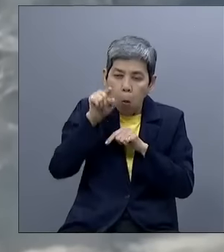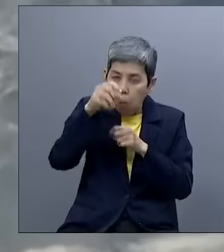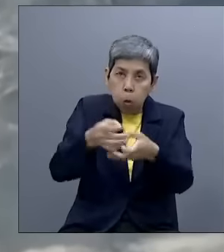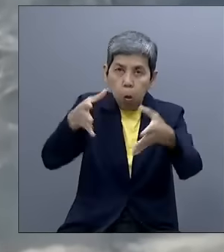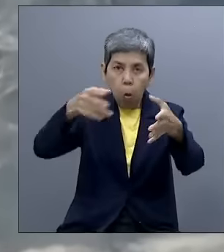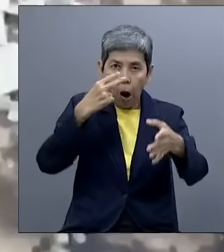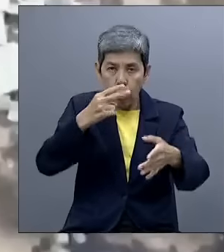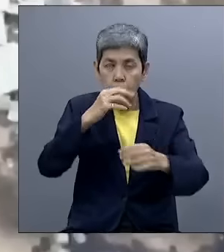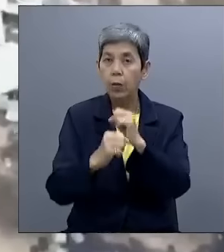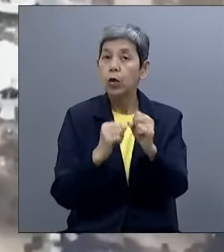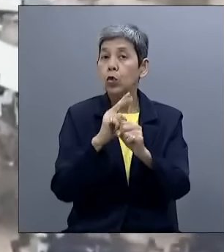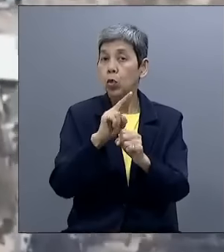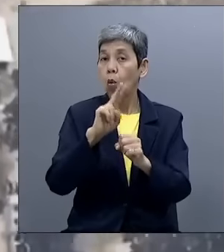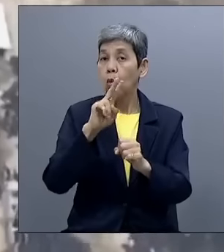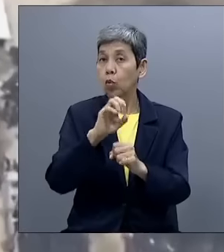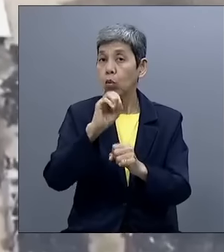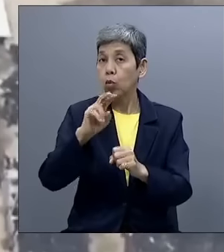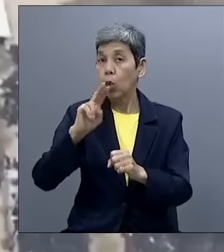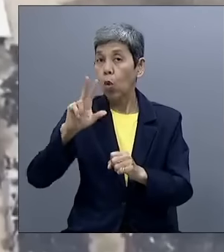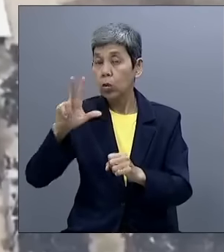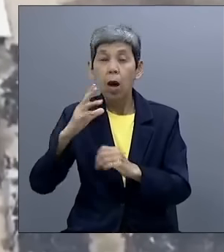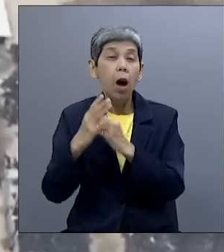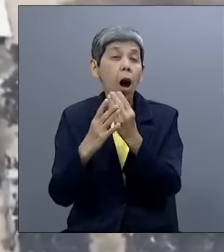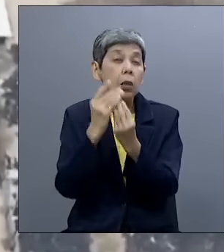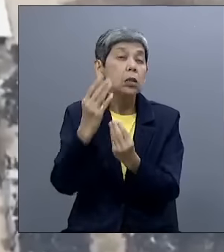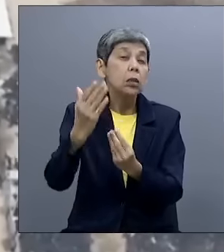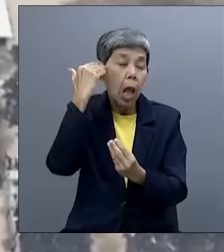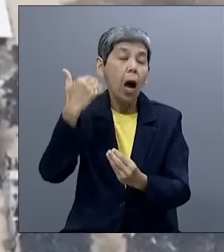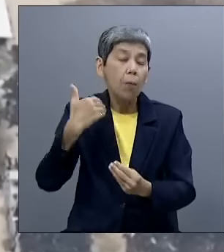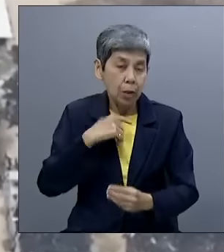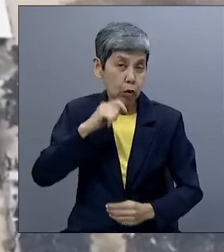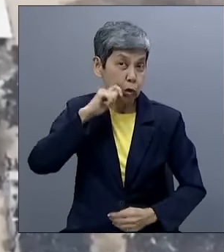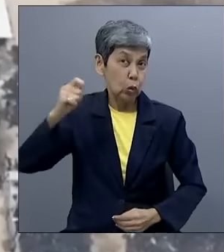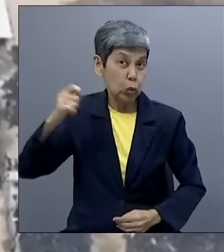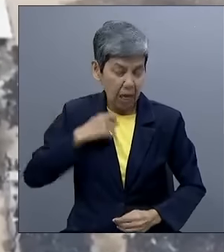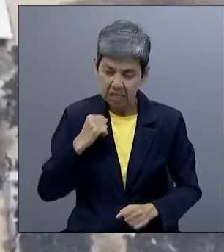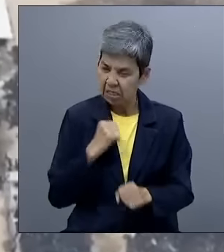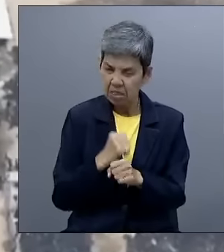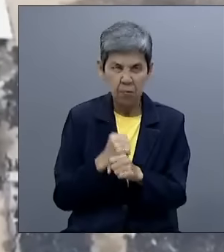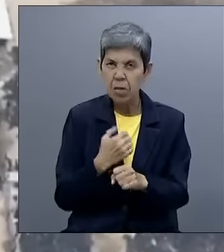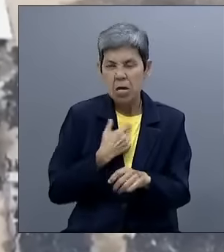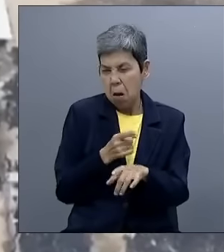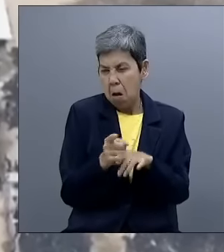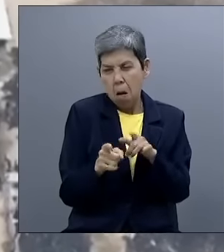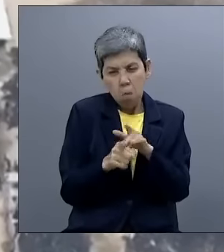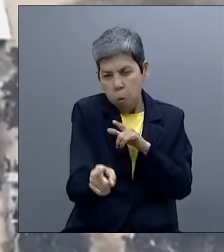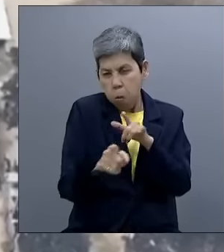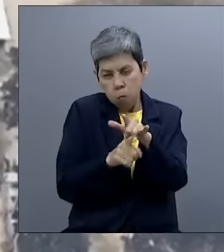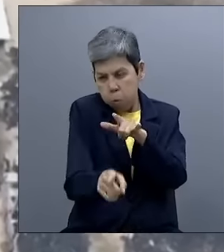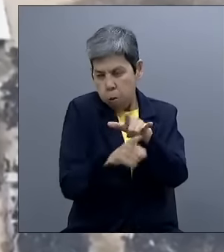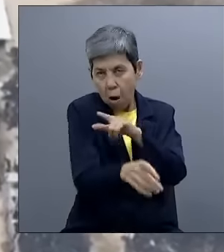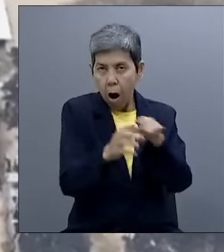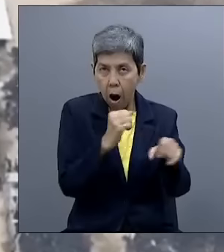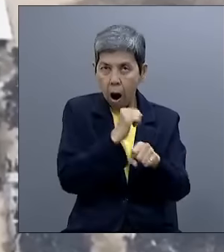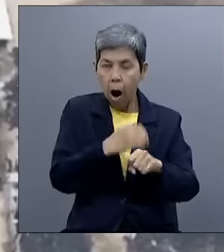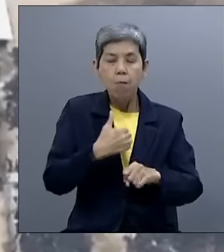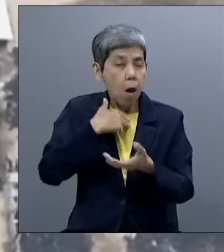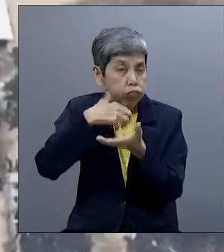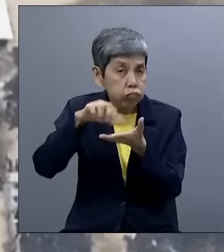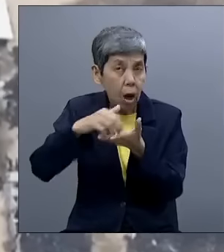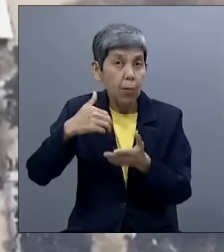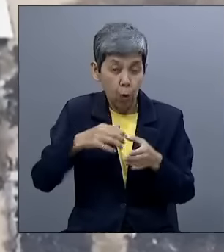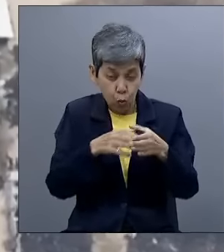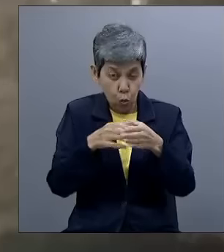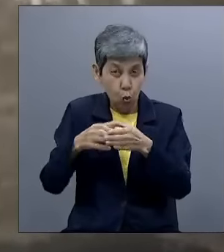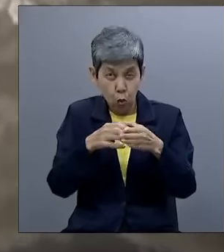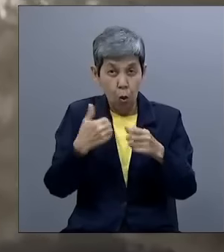2023ค่ะแต่ในช่วงไม่กี่สัปดาห์ที่ผ่านมายูเครนยกระดับการโจมตีพื้นที่แถบนี้รวมทั้งมีรายงานด้วยว่ากลุ่ม